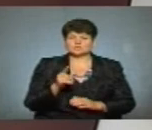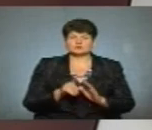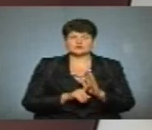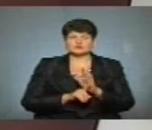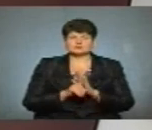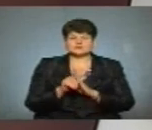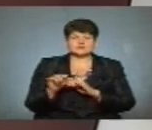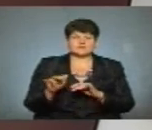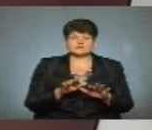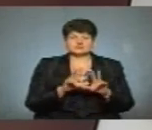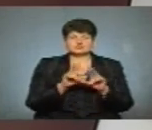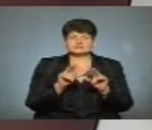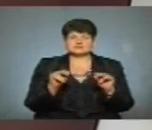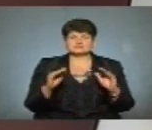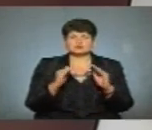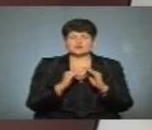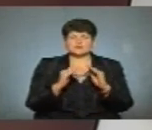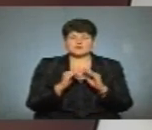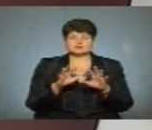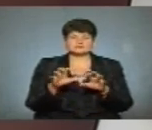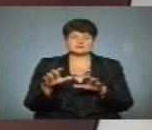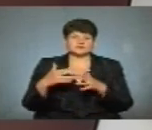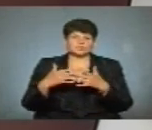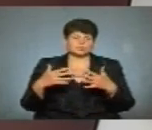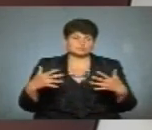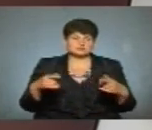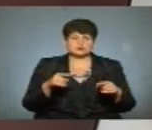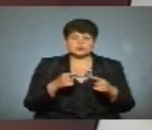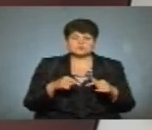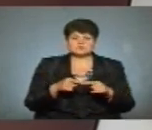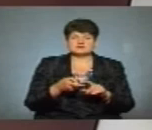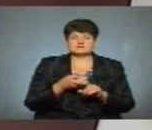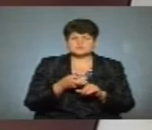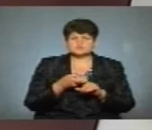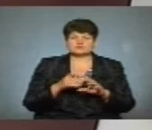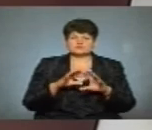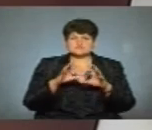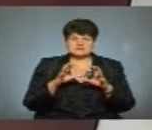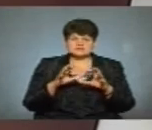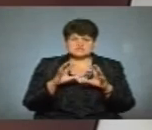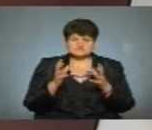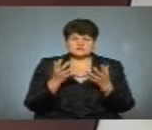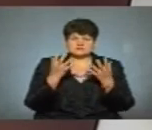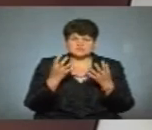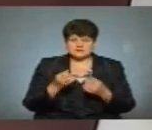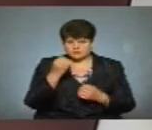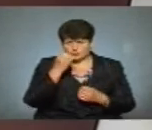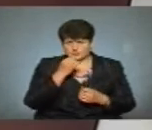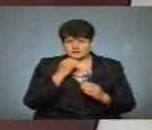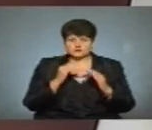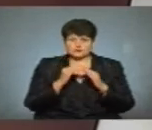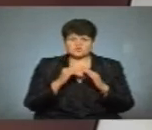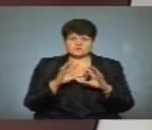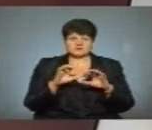розпочалася акція «Щасливі домашні улюбленці». Її організували з нагоди Всесвітнього дня подяки домашнім тваринам. Людей